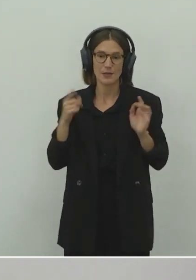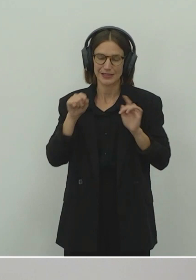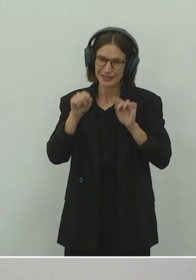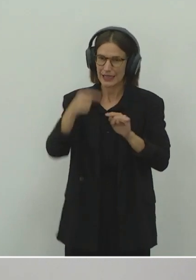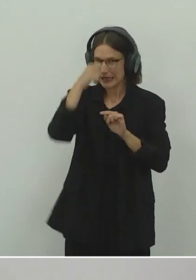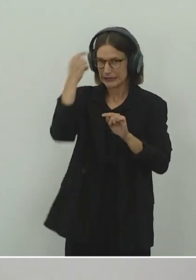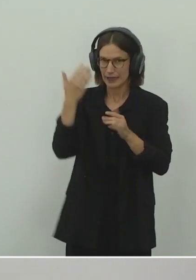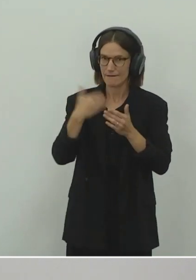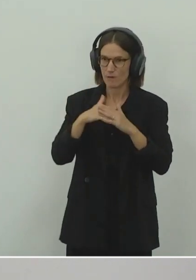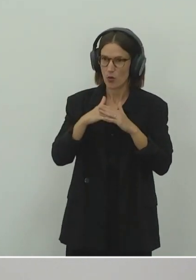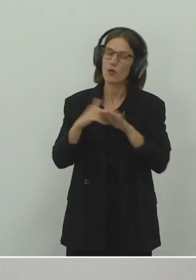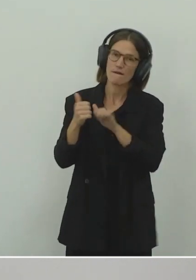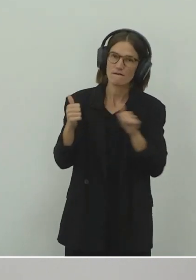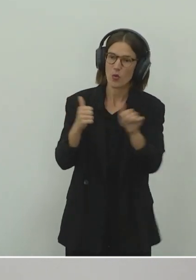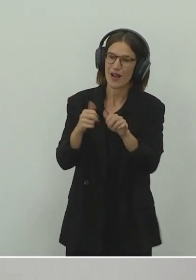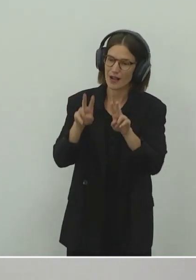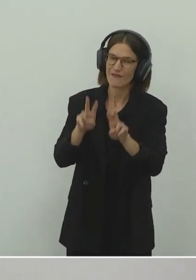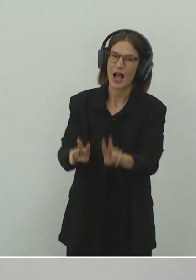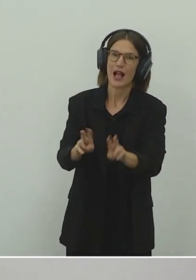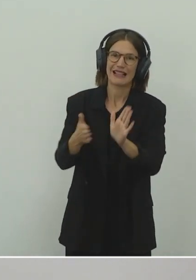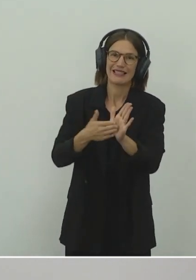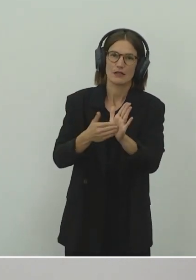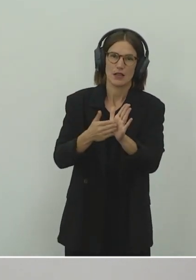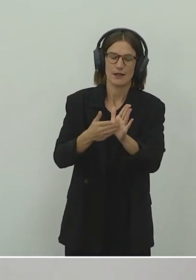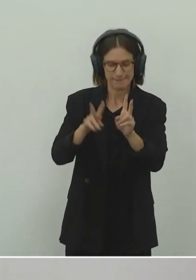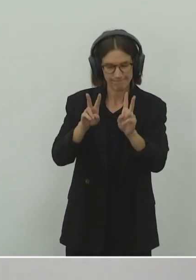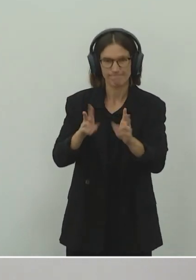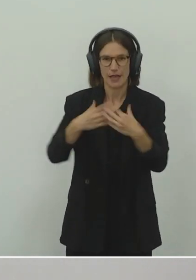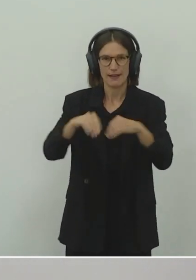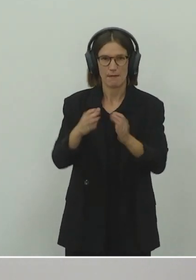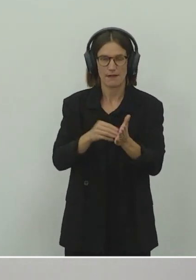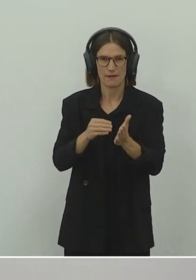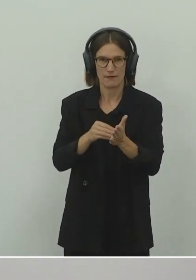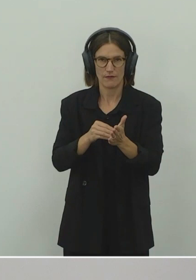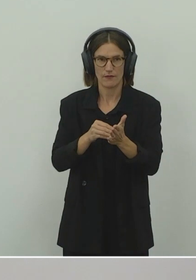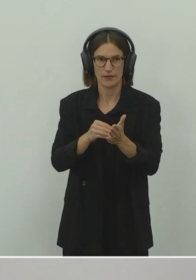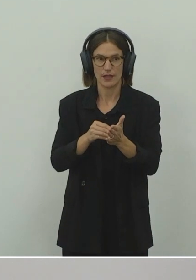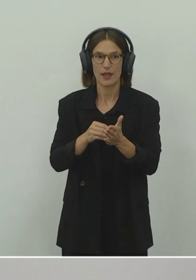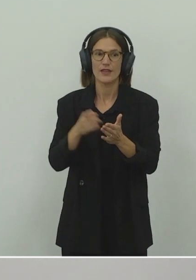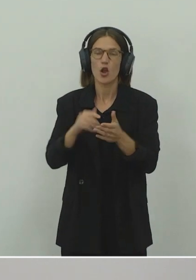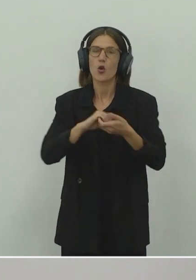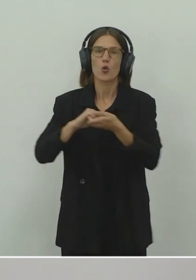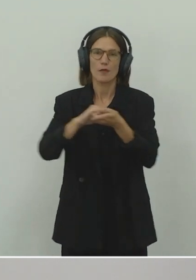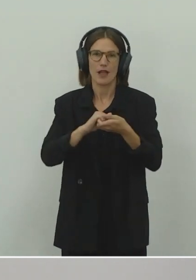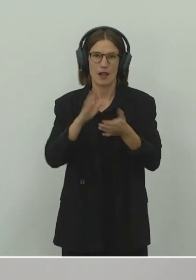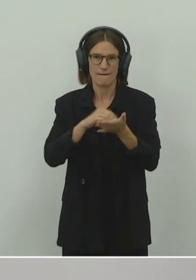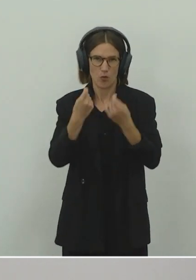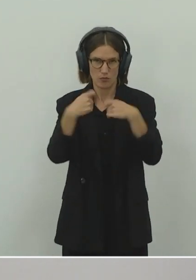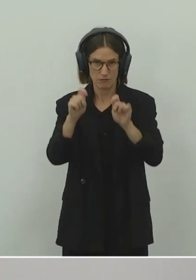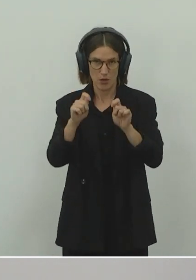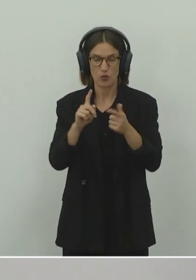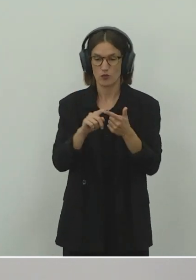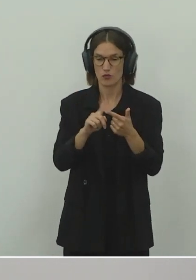tatsächliche Gemeinnützigkeit vorzusehen, am besten in Form auch des kommunalen Wohnbaus. Zweitens, ein Vorrang für den